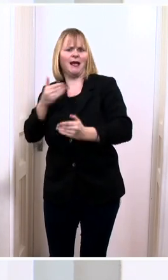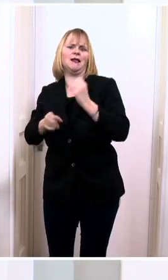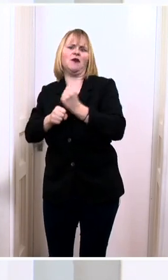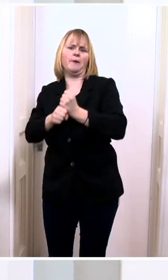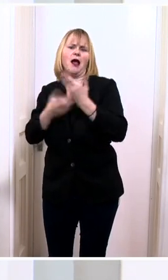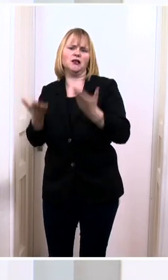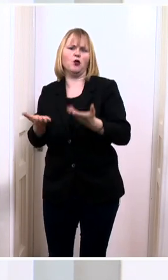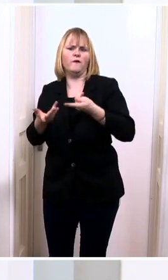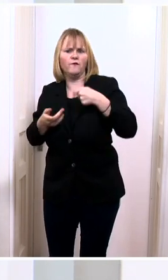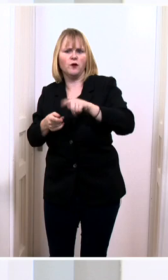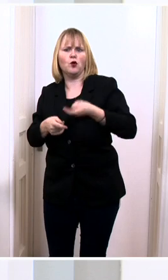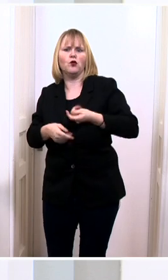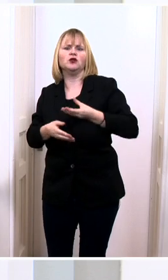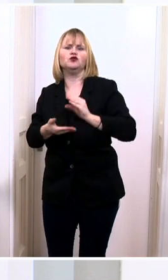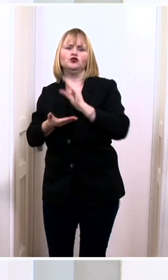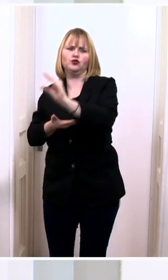ein paar Worte